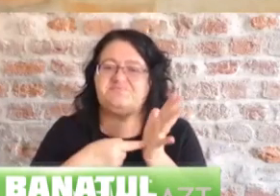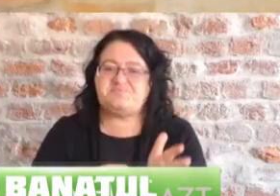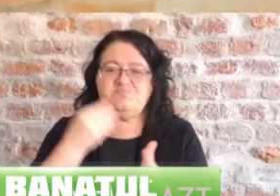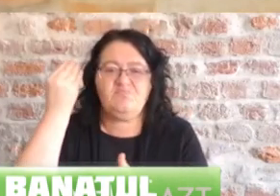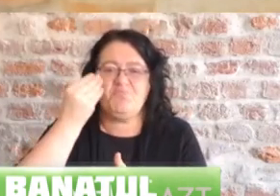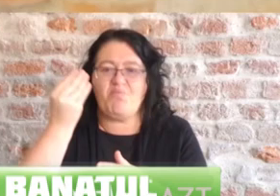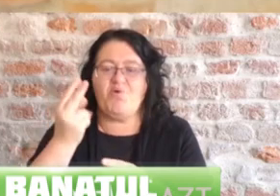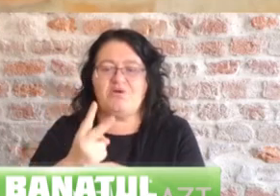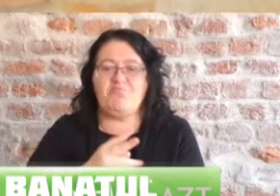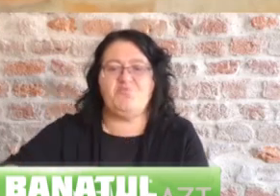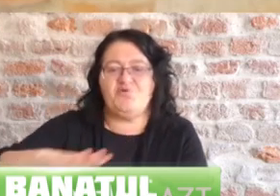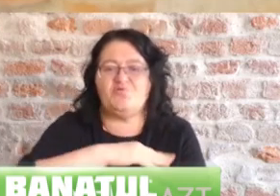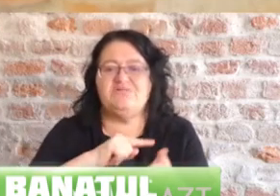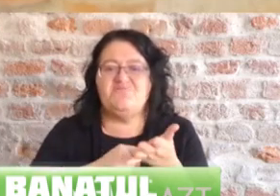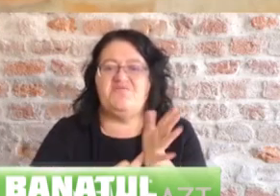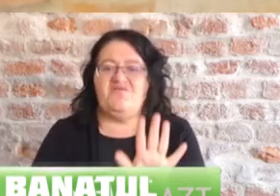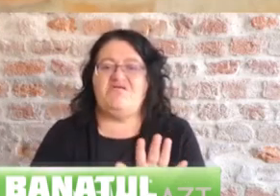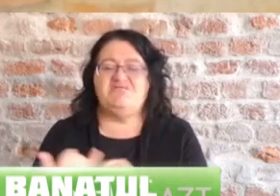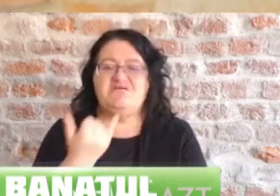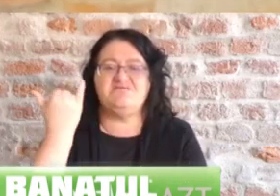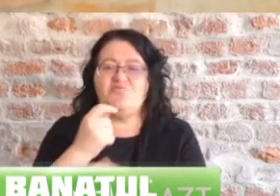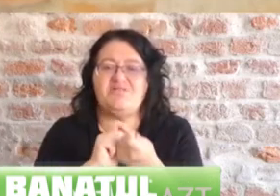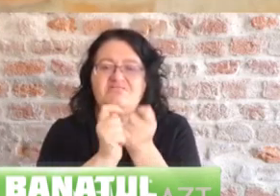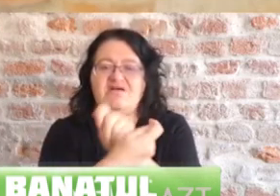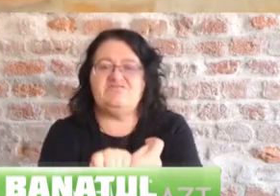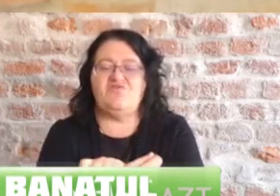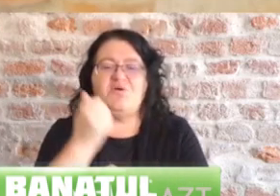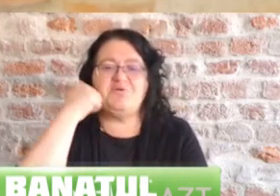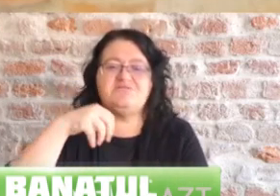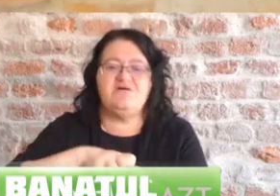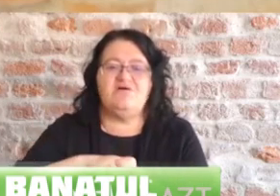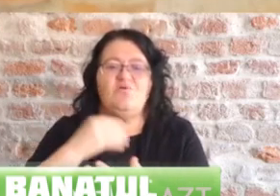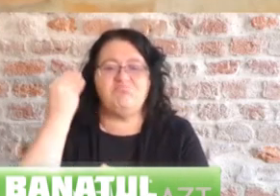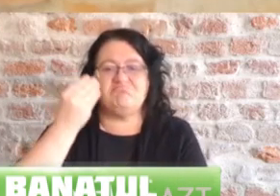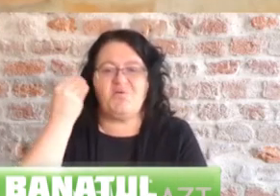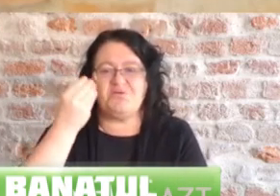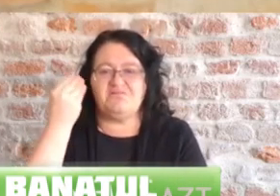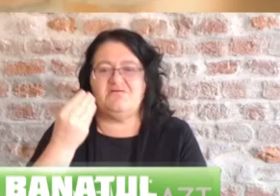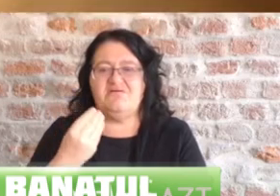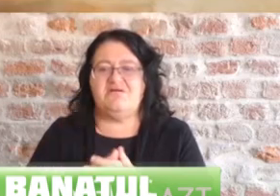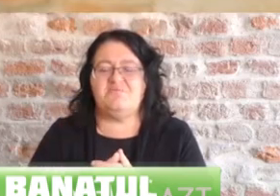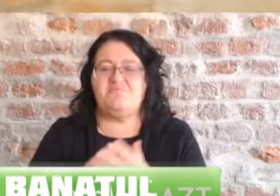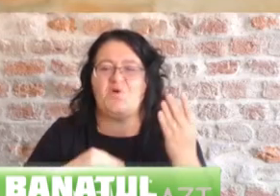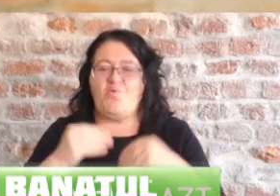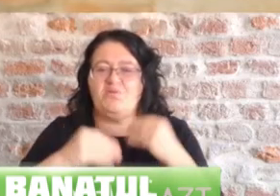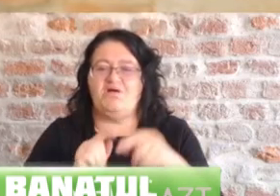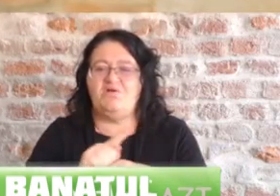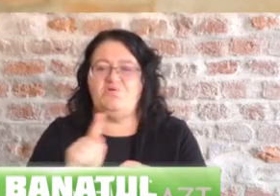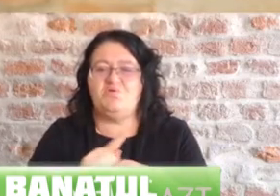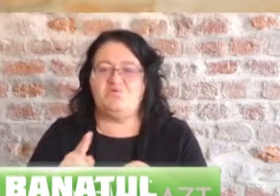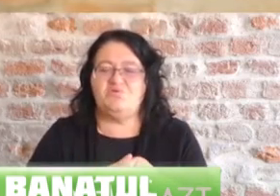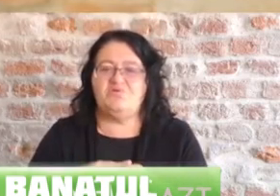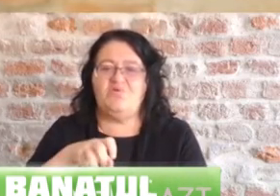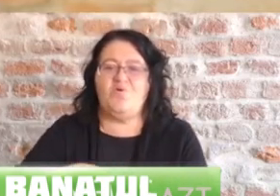memoria colectivă această semnificație istorică prin transformarea pieței într-un spațiu comemorativ. Prin combinarea esenței memoriale